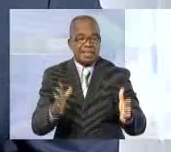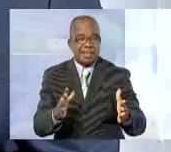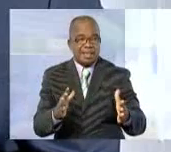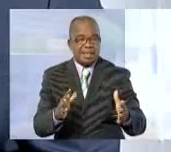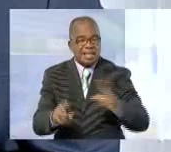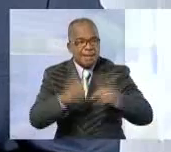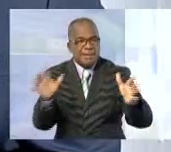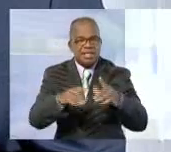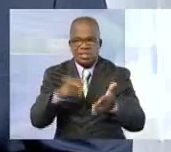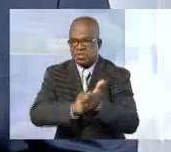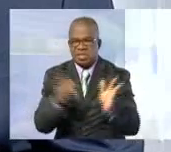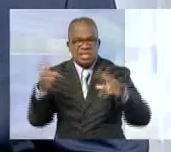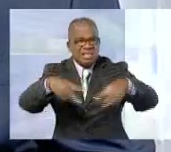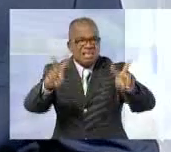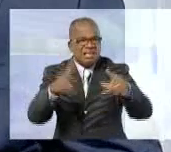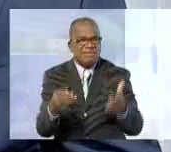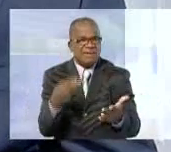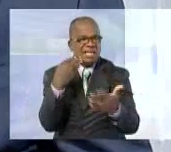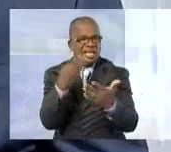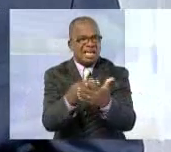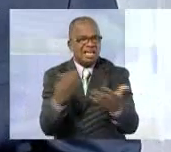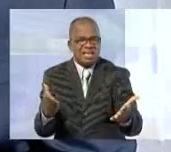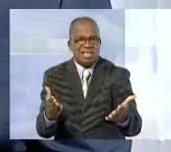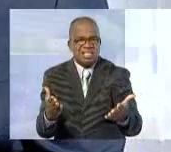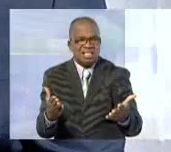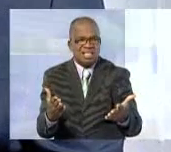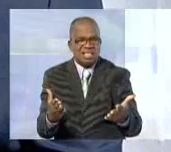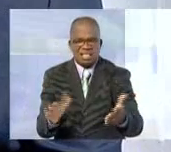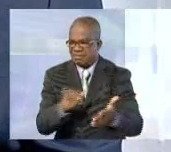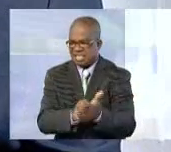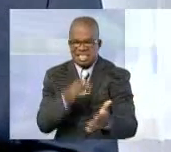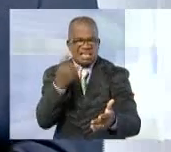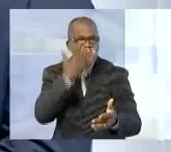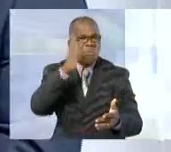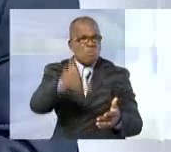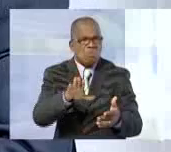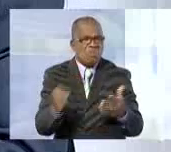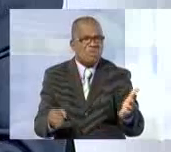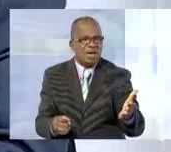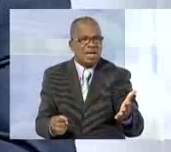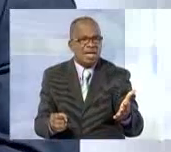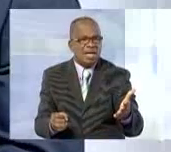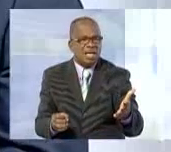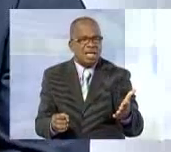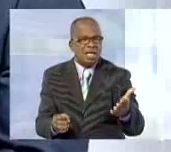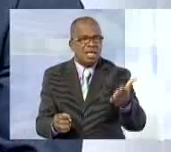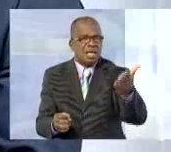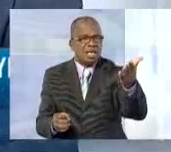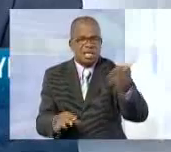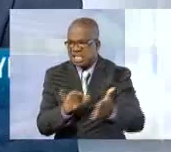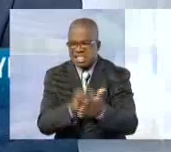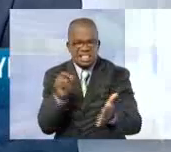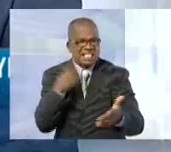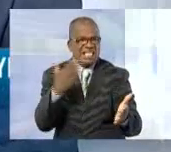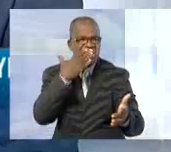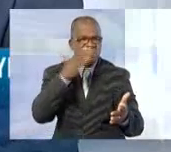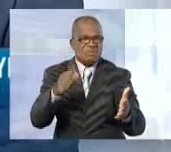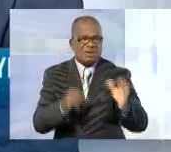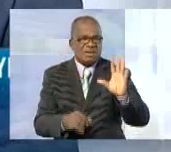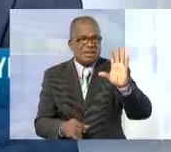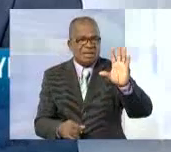choquant, c'est une monnaie de la même émission contre là. Vous voyez, il y a quelque chose qui ne va pas. C'est